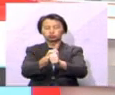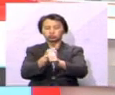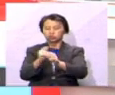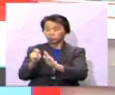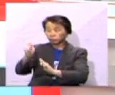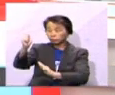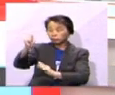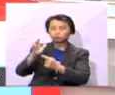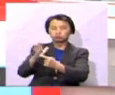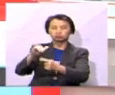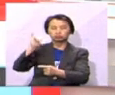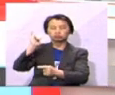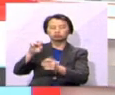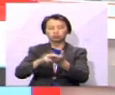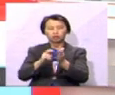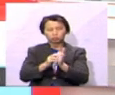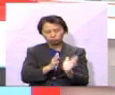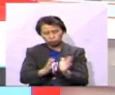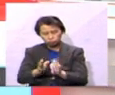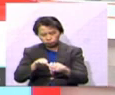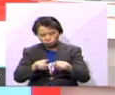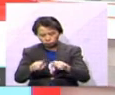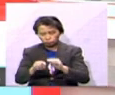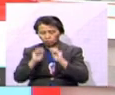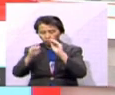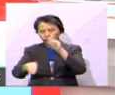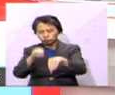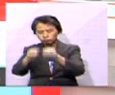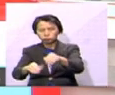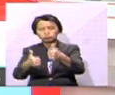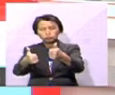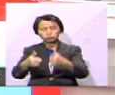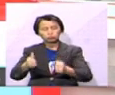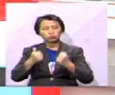semalam mencerminkan strategi kepelbagaian pelaburan yang mantap.